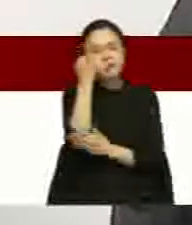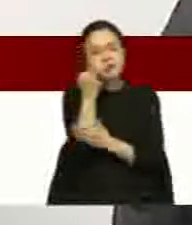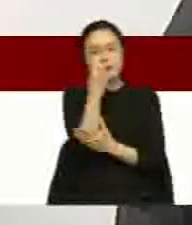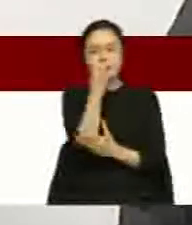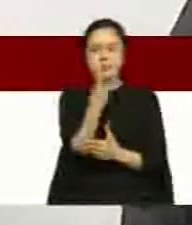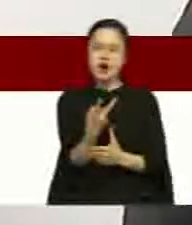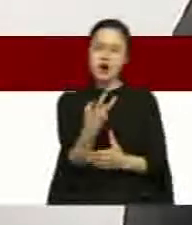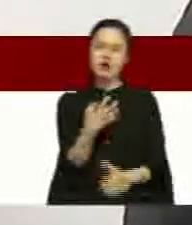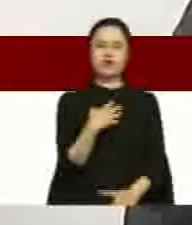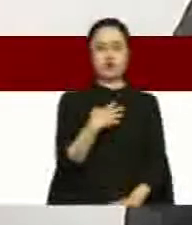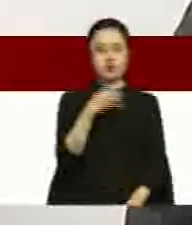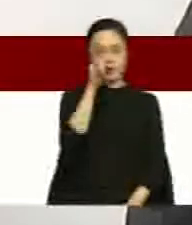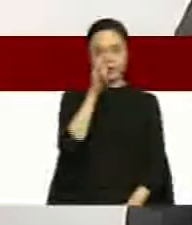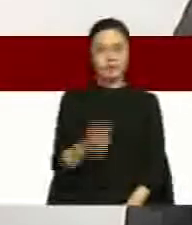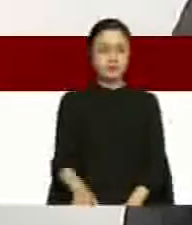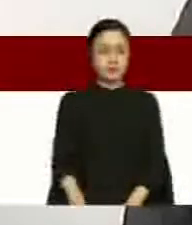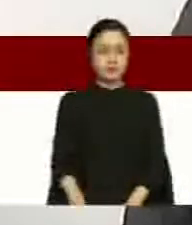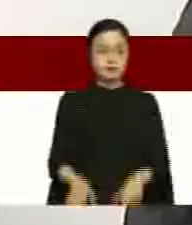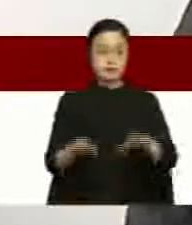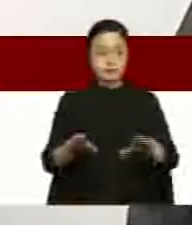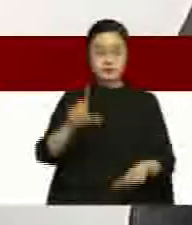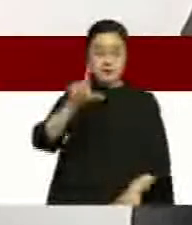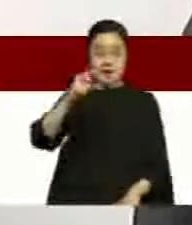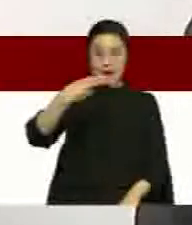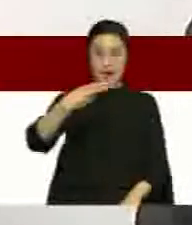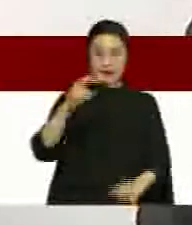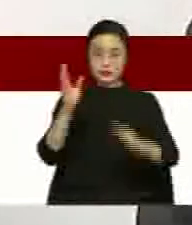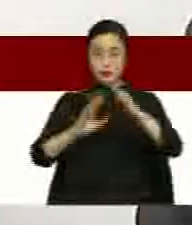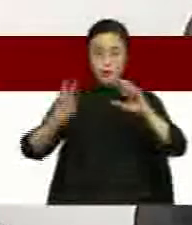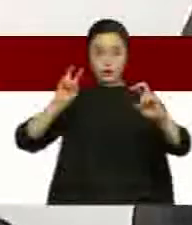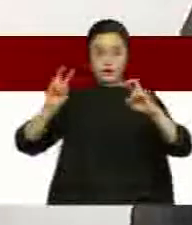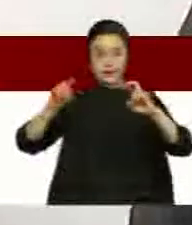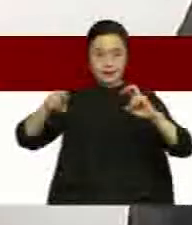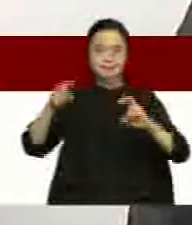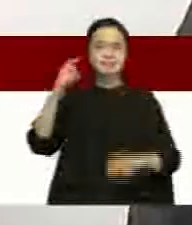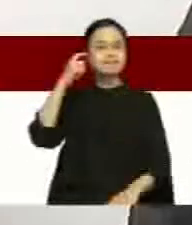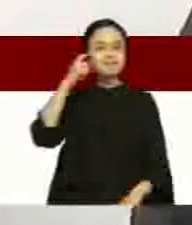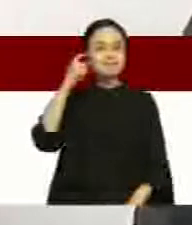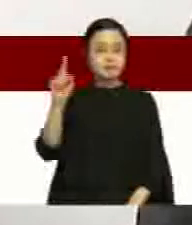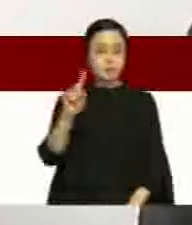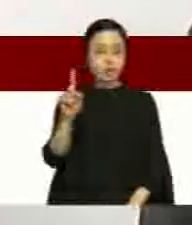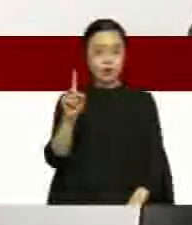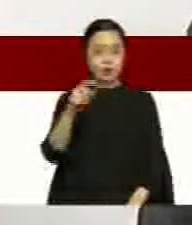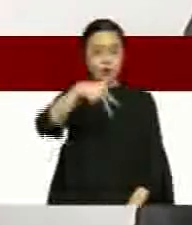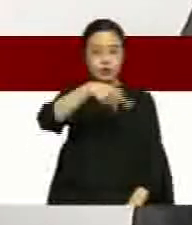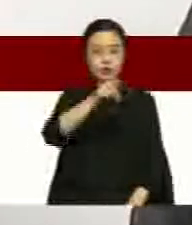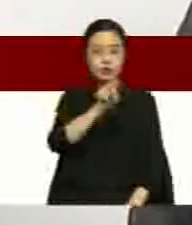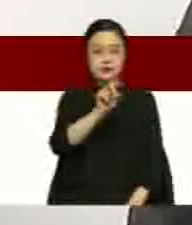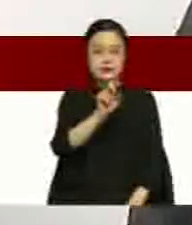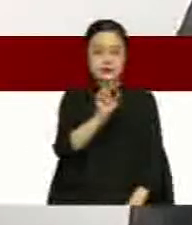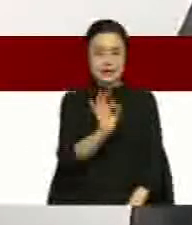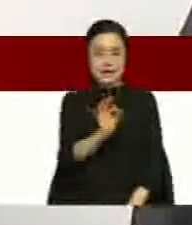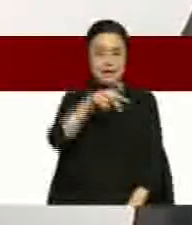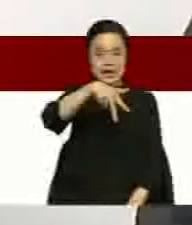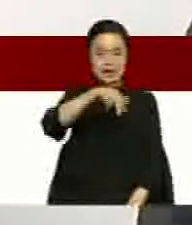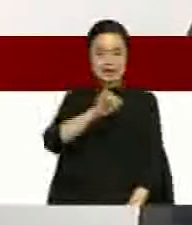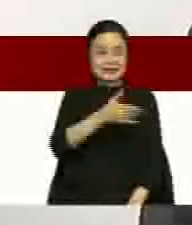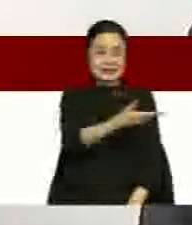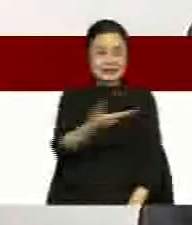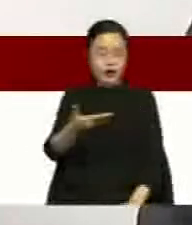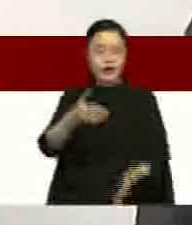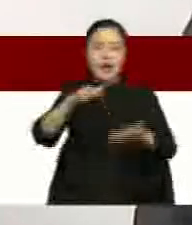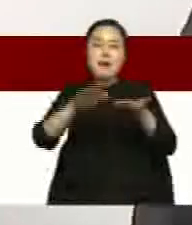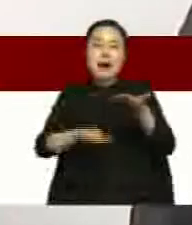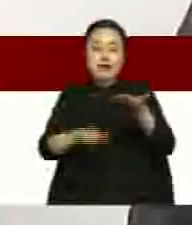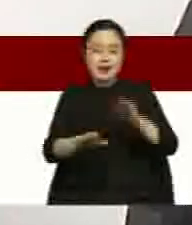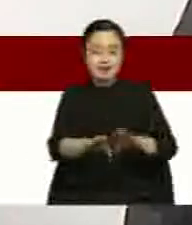그 장지천 바닥이 있지 않습니까? 바닥에 이제 여기 하상 여과수라고 해갖고 바닥에서